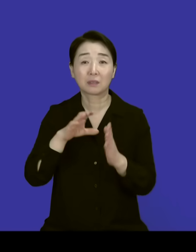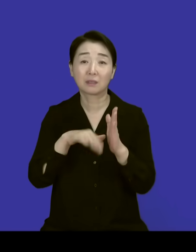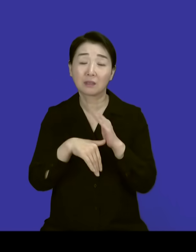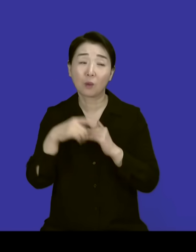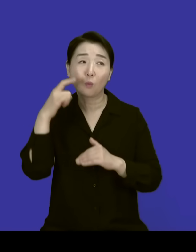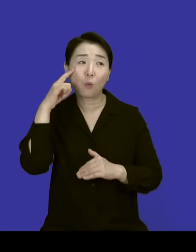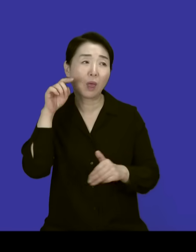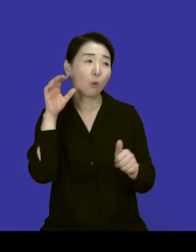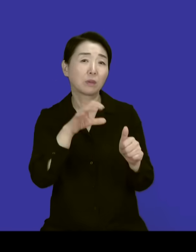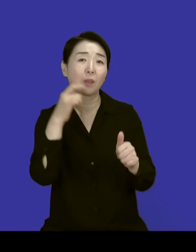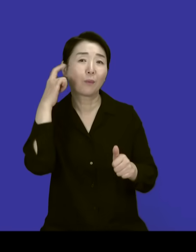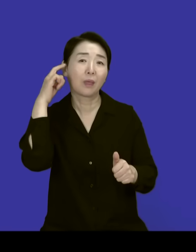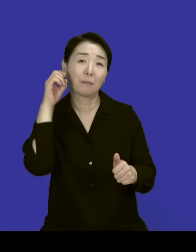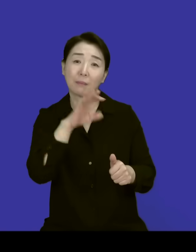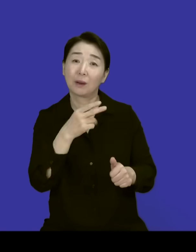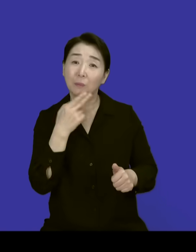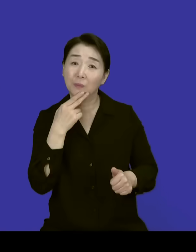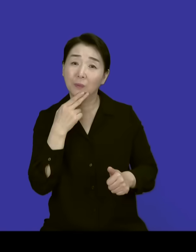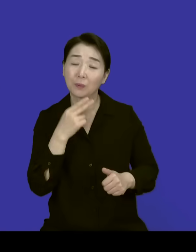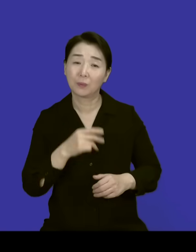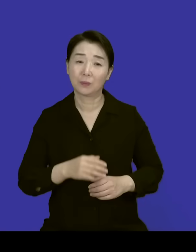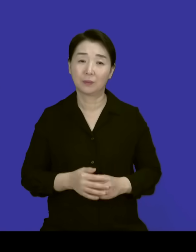안 하셨을까.